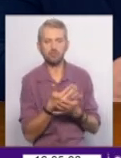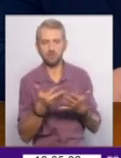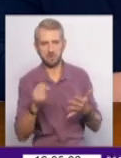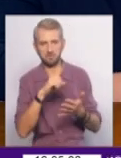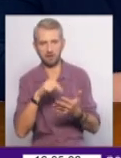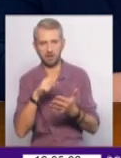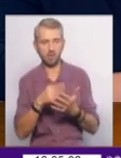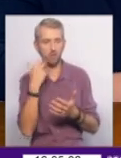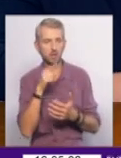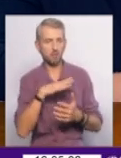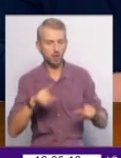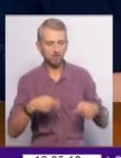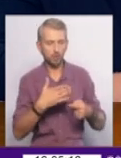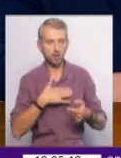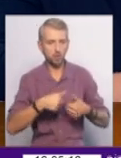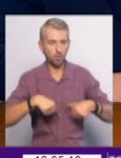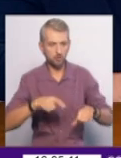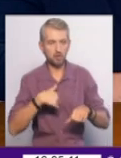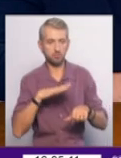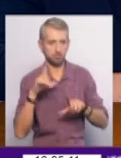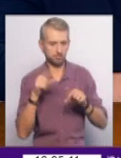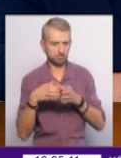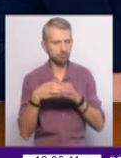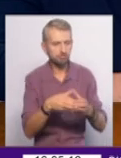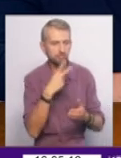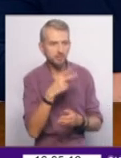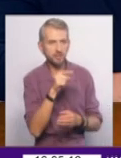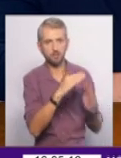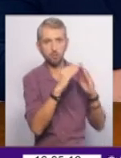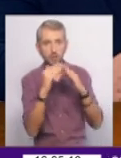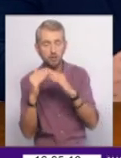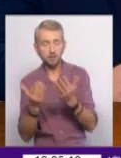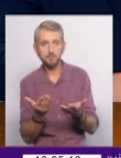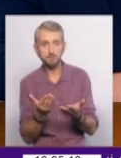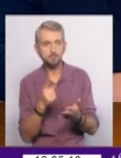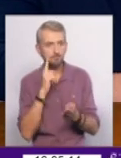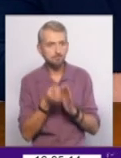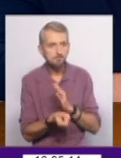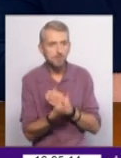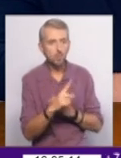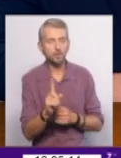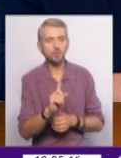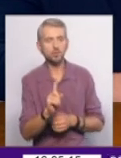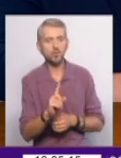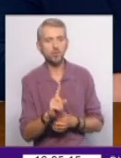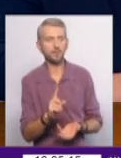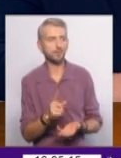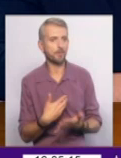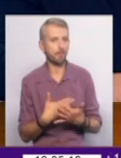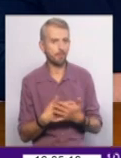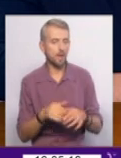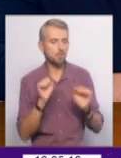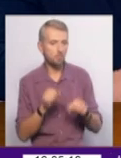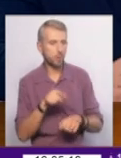там була створена наша комісія, ми виїжджали і дивилися на ці будинки, ну, з'ясовувалося, що, ну, якби можна